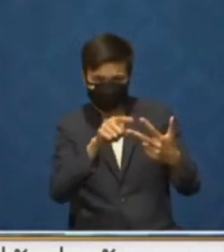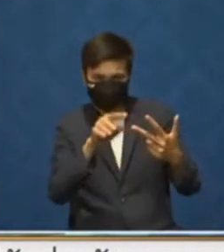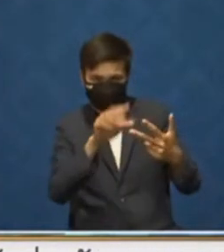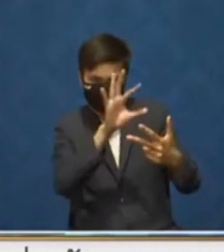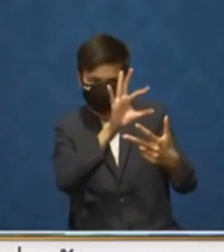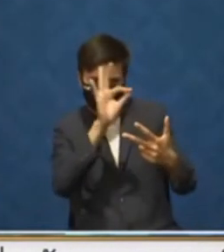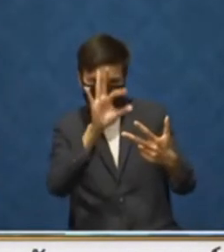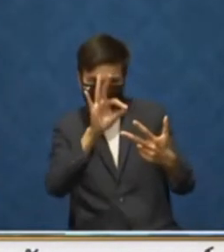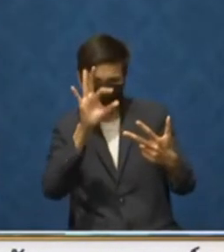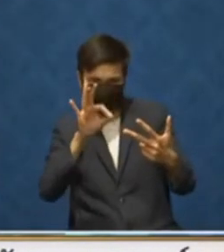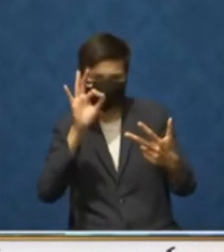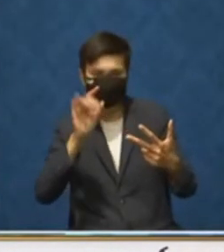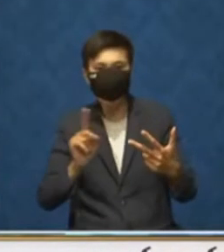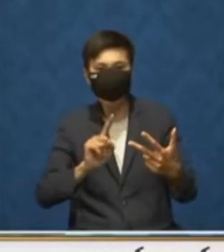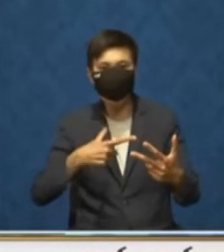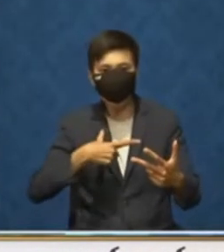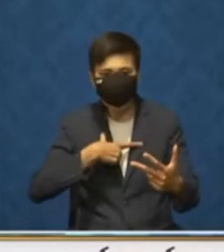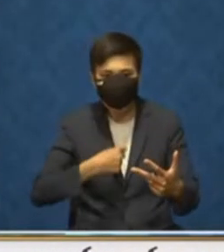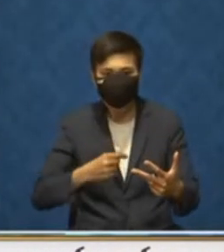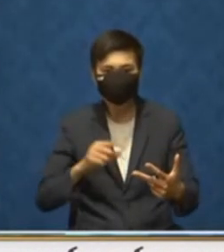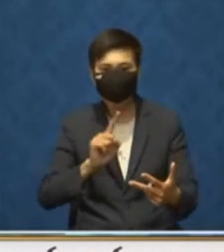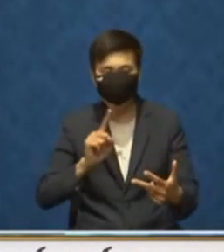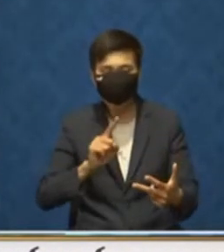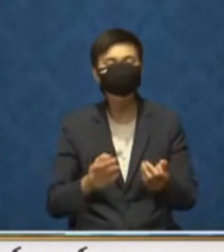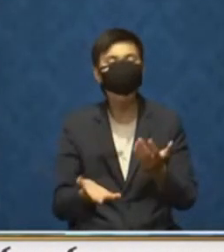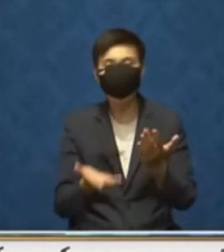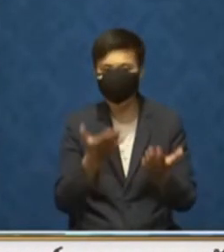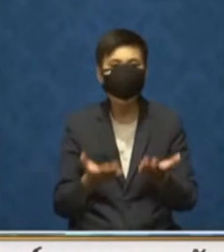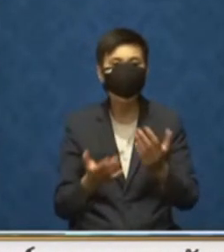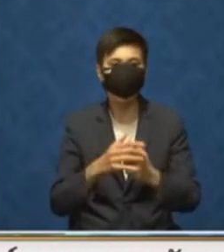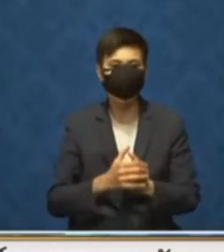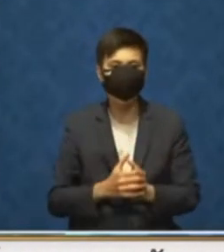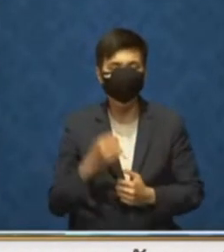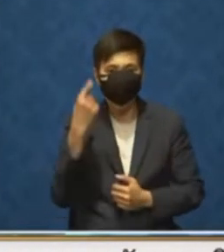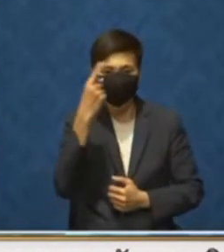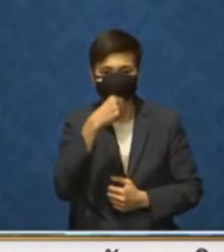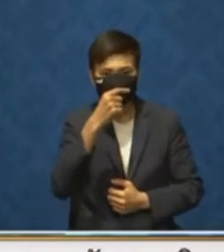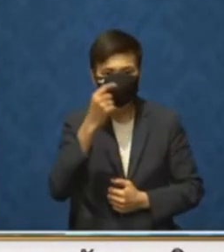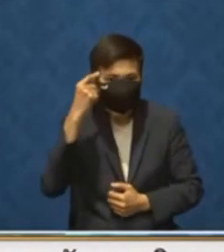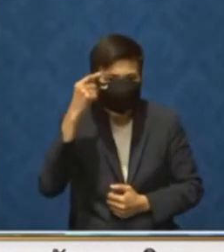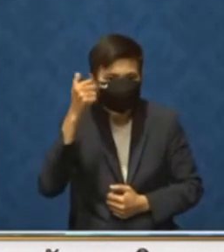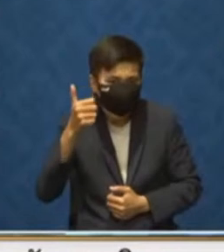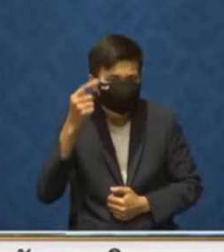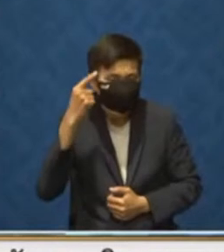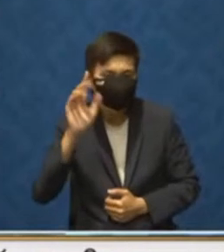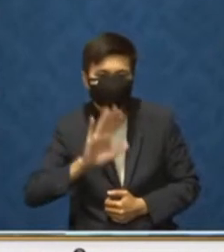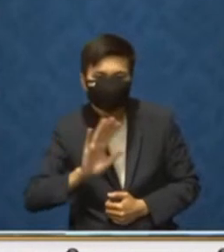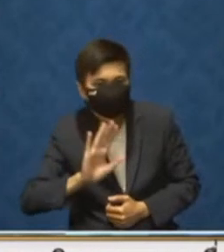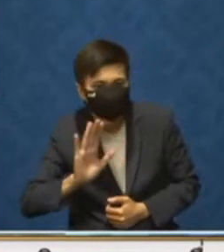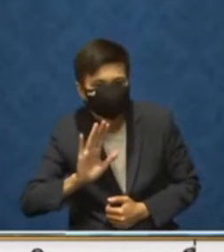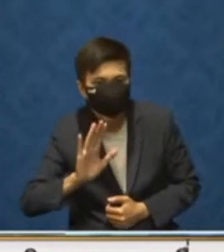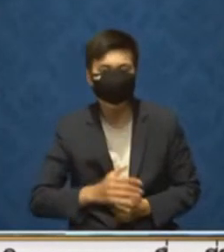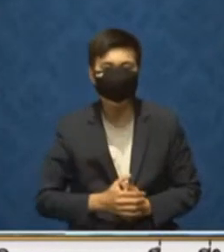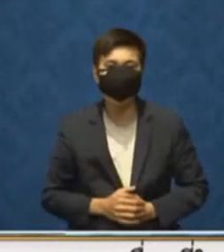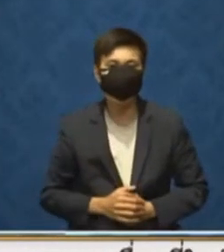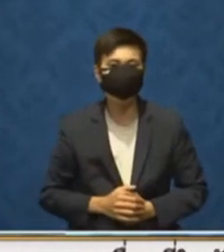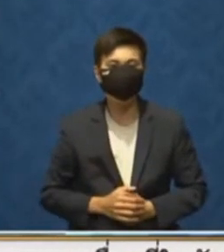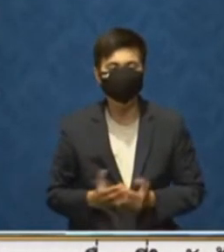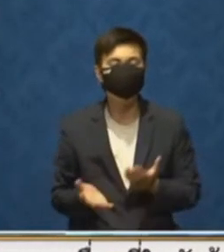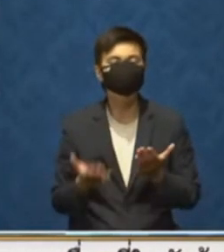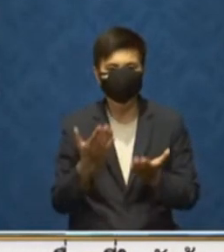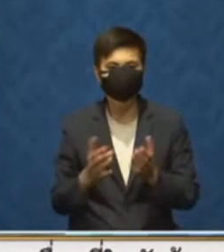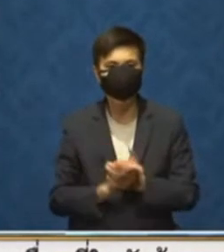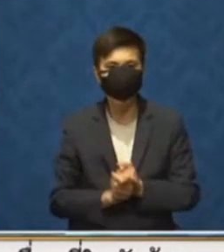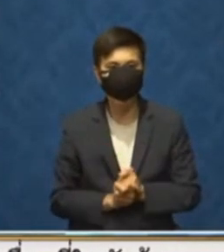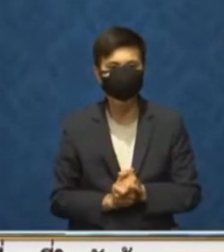ติดใจชอบใจเอาไหนก็เอานะครับนะใครคิดเป็นขึ้นไม่เป็นก็ดูก็ตอนนี้น่ะนะครับครับ